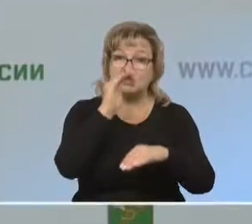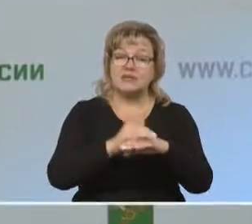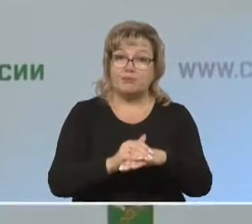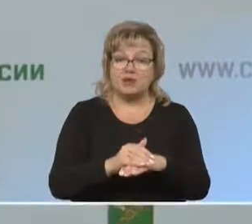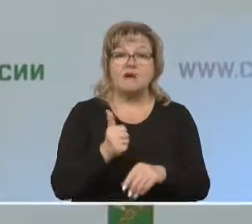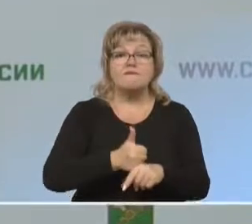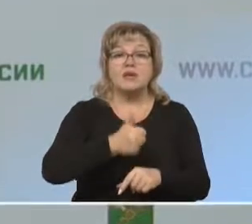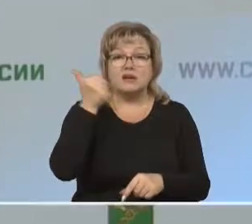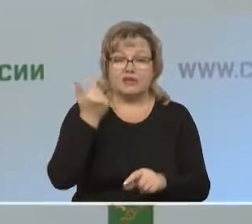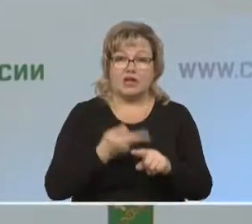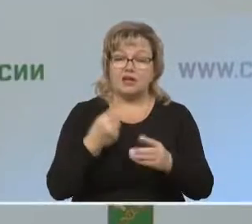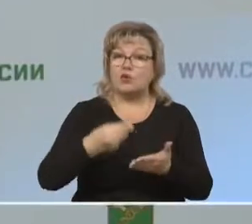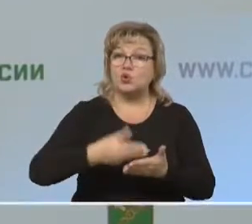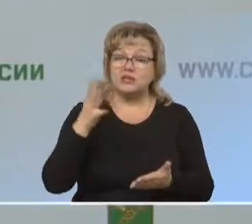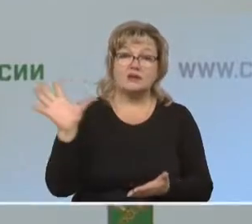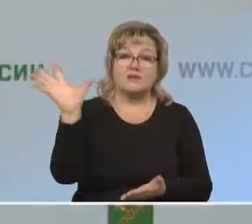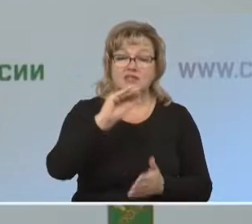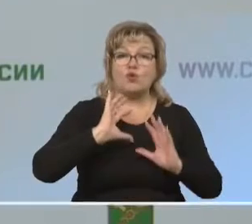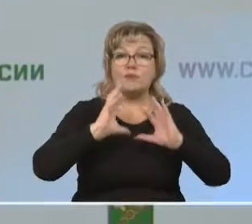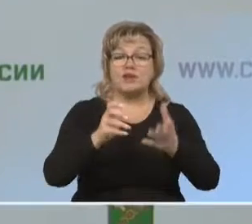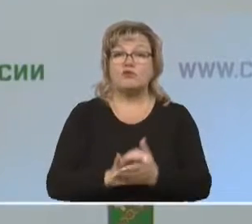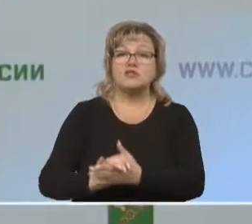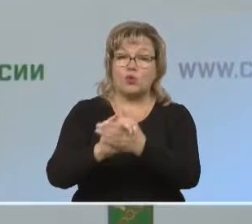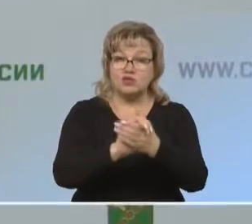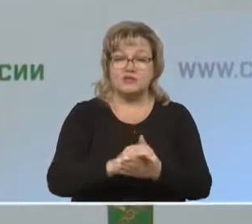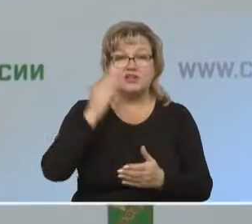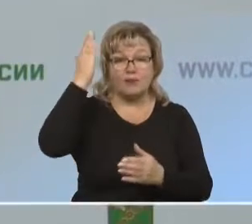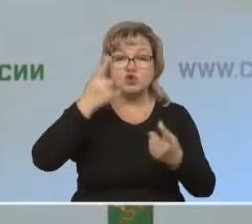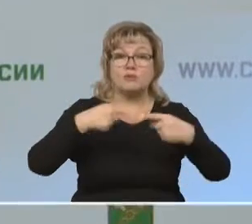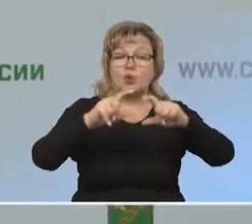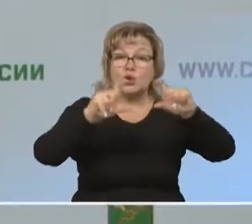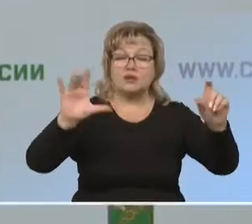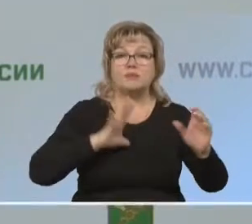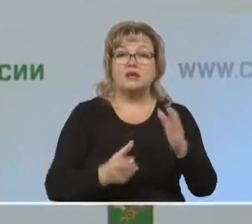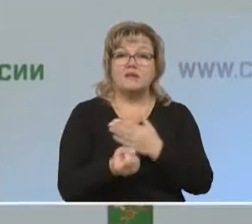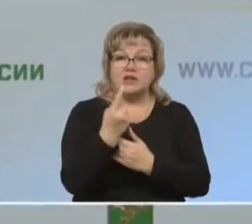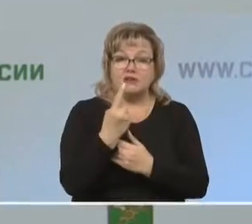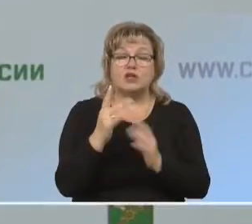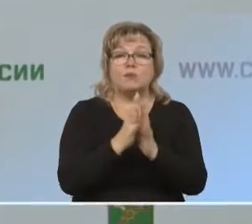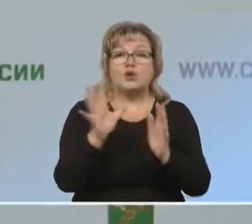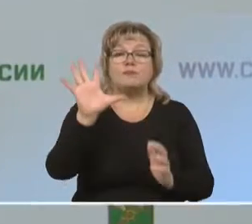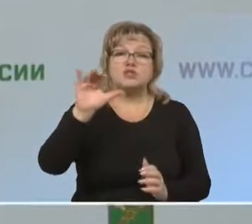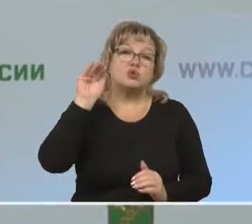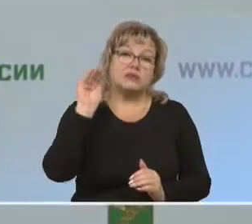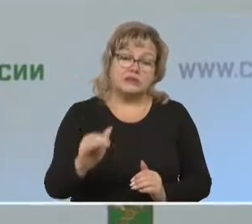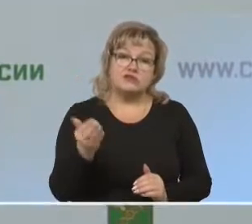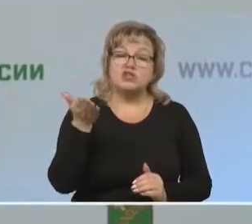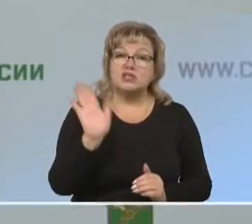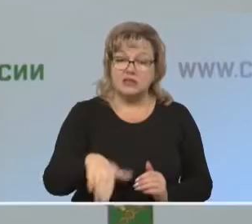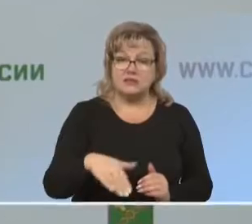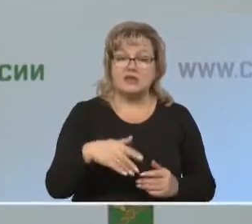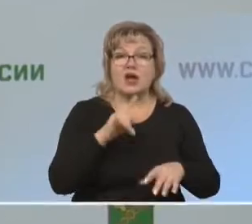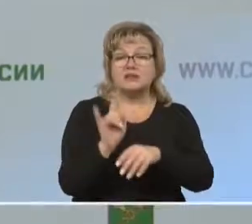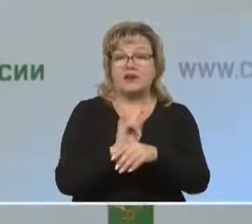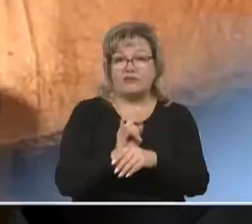Впервые эта оценка всего мирового сообщества таможенными органами было выявлено более 500 000 единиц контрафактной